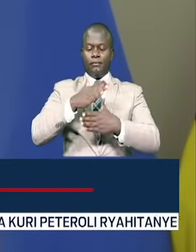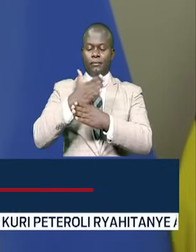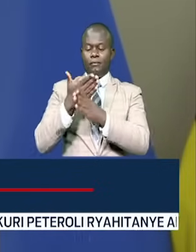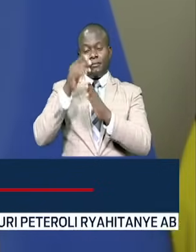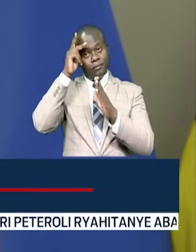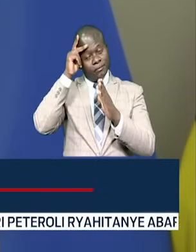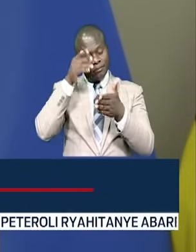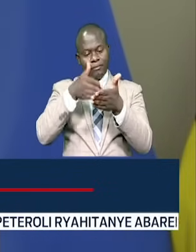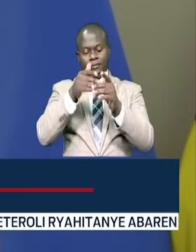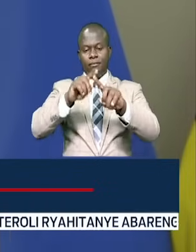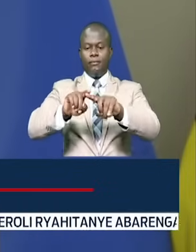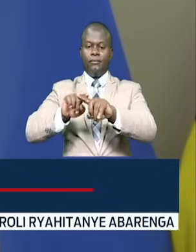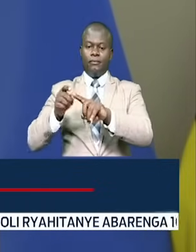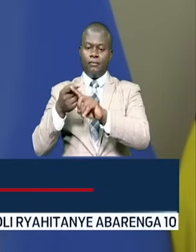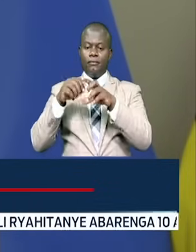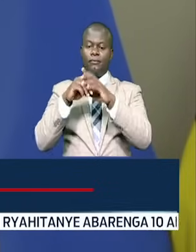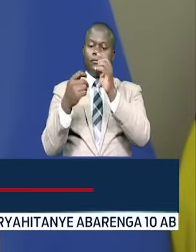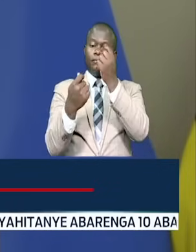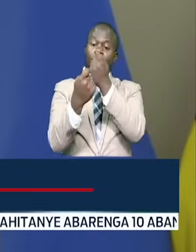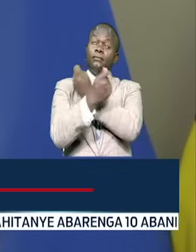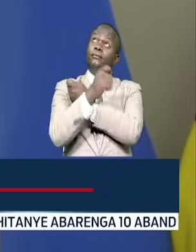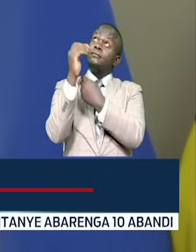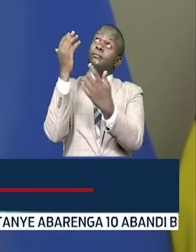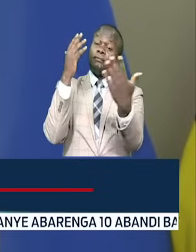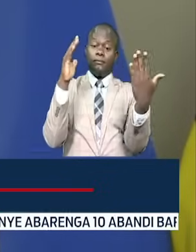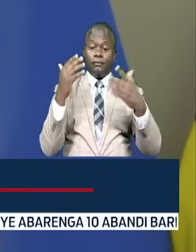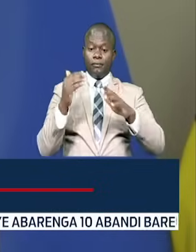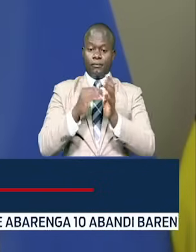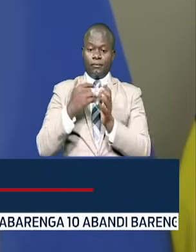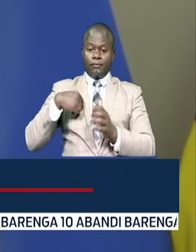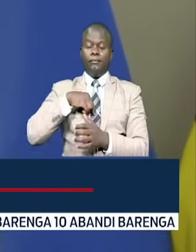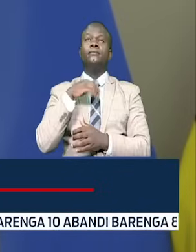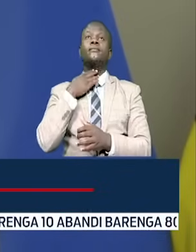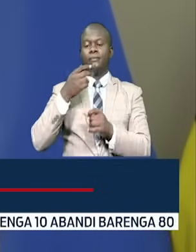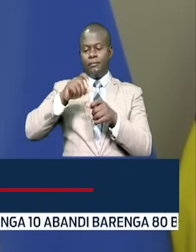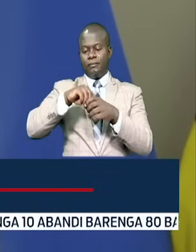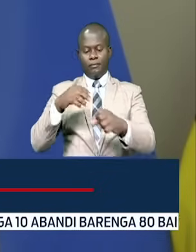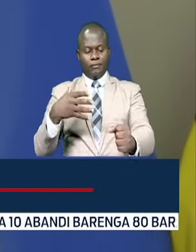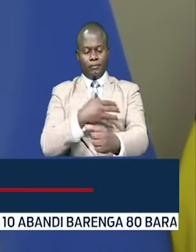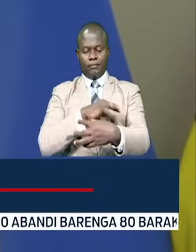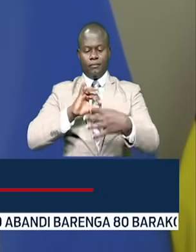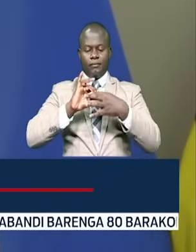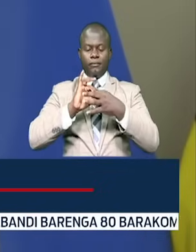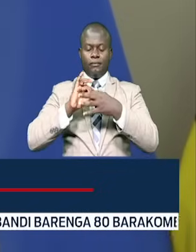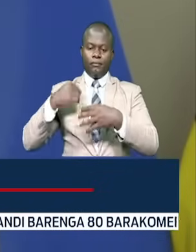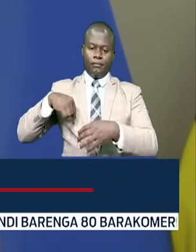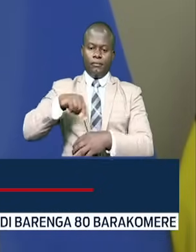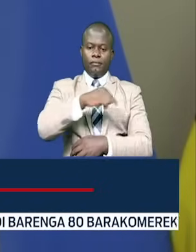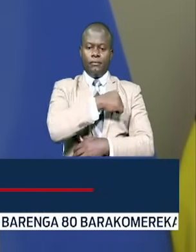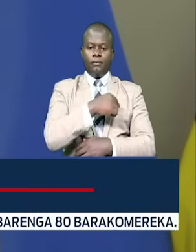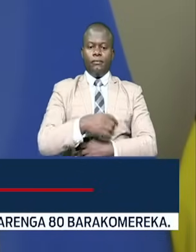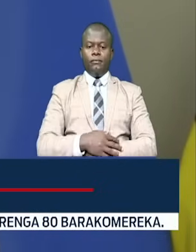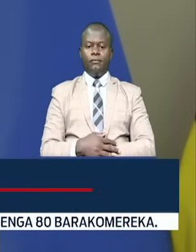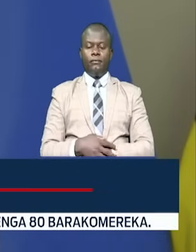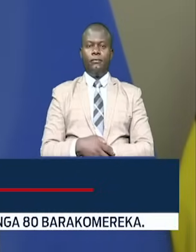mbogamizi zitandukanye zituruka ku mihindagurikire y'ibihe twifuza kongera imbaraga mu bufatanye bwacu for